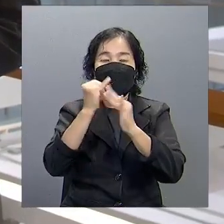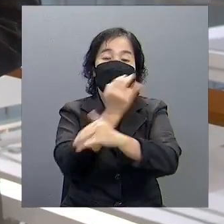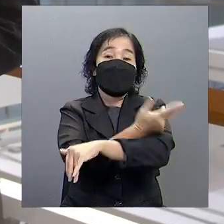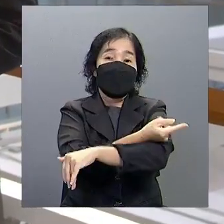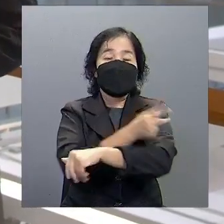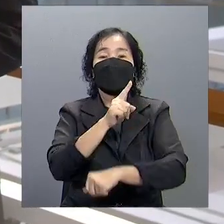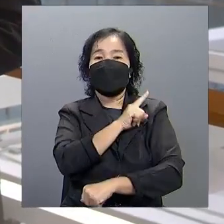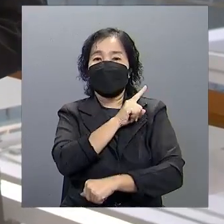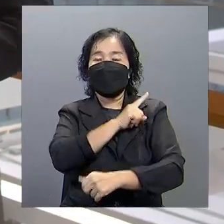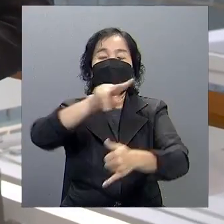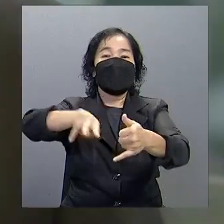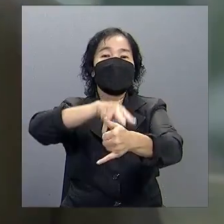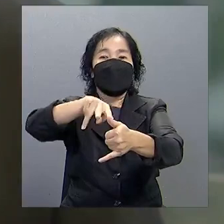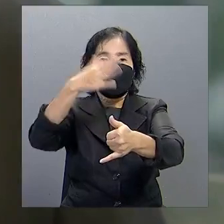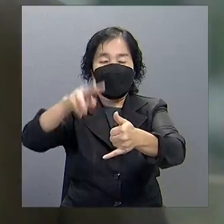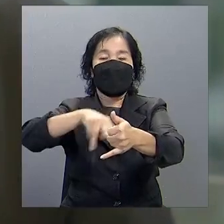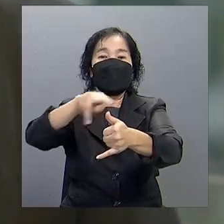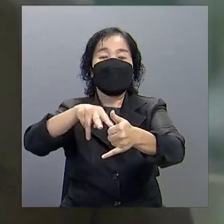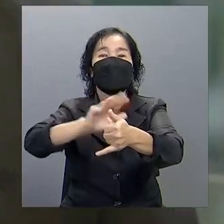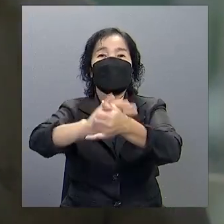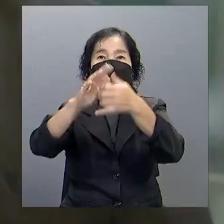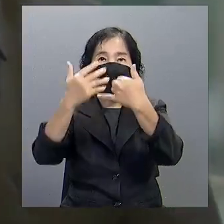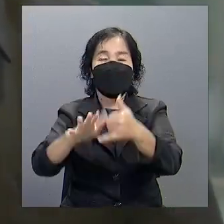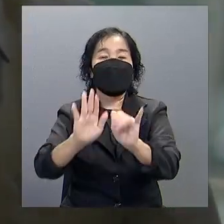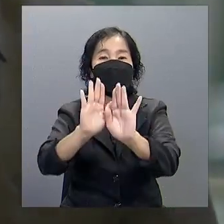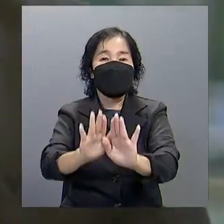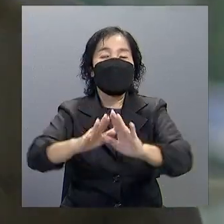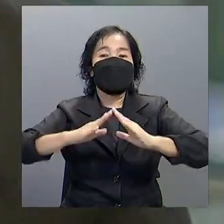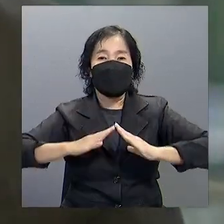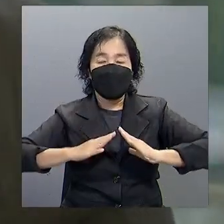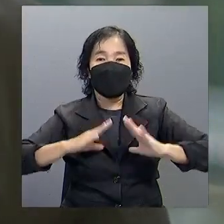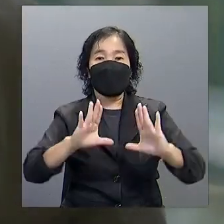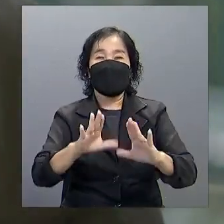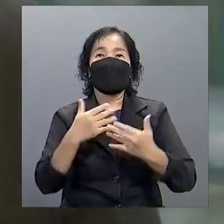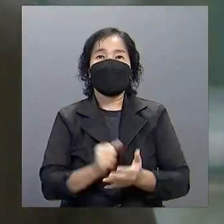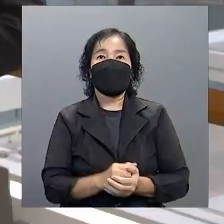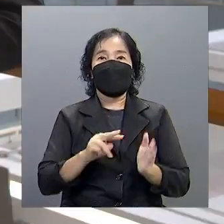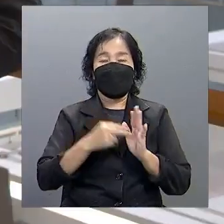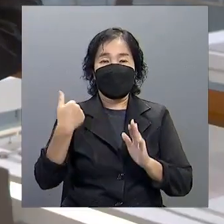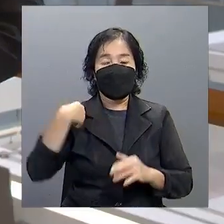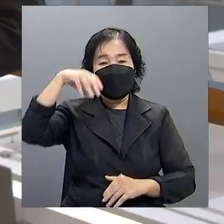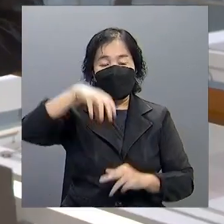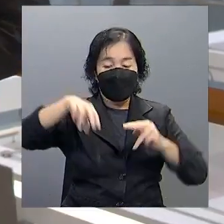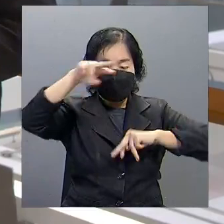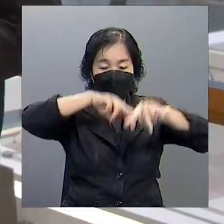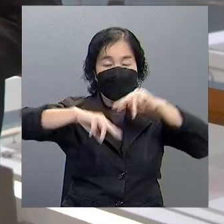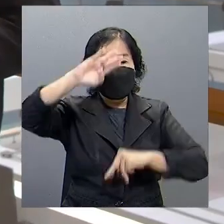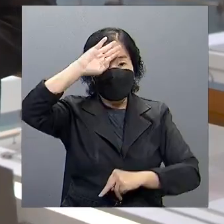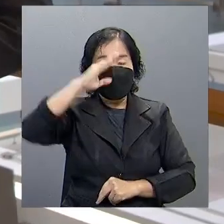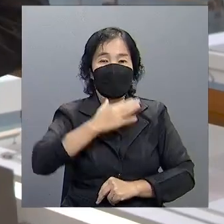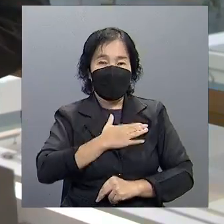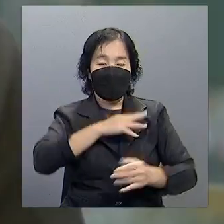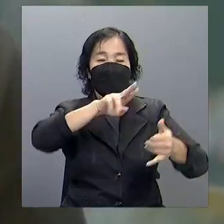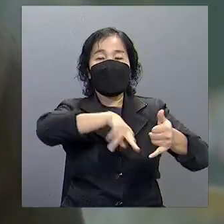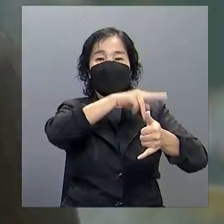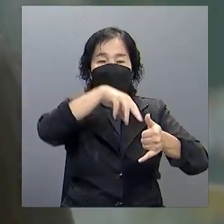การสาธารณสุขของจังหวัดภูเก็ตเนี่ยครับ โอเค โดยทางเราด่านควบคุมโรคเองเนี่ยเป็นหน่วยแรกเบื้องต้นในการที่พบเจอเหตุสงสัยและจึงด